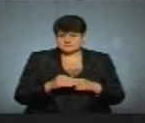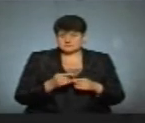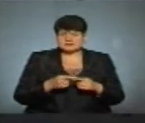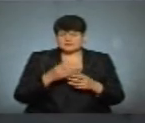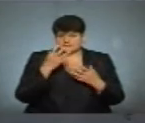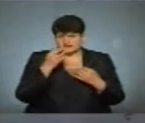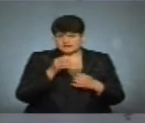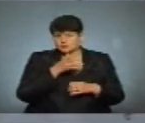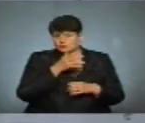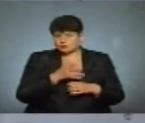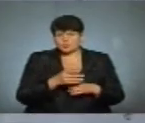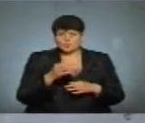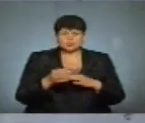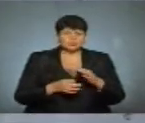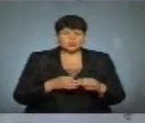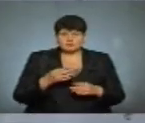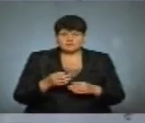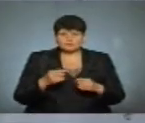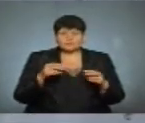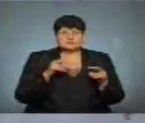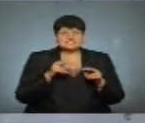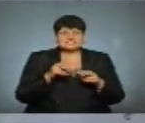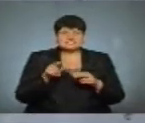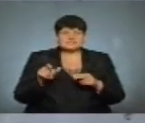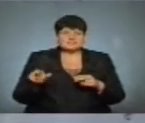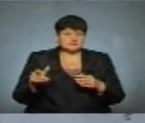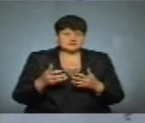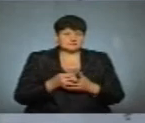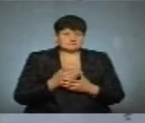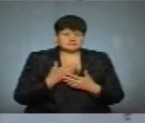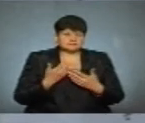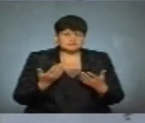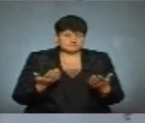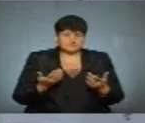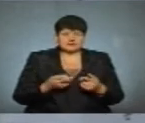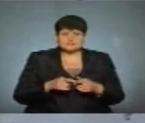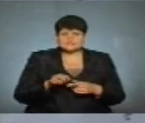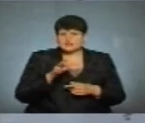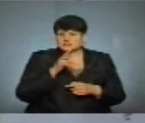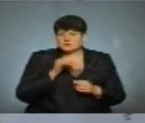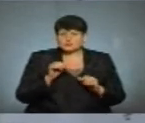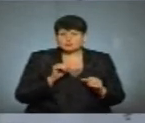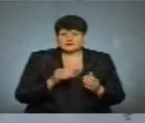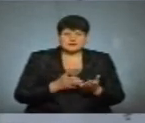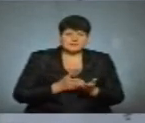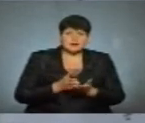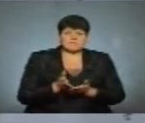темну пору доби вже, так як свідків цього інциденту не виявлено. На даний час управлінням